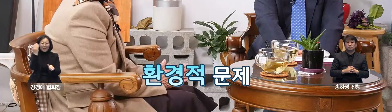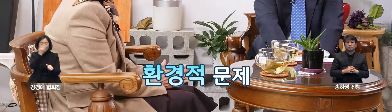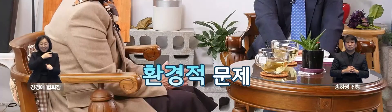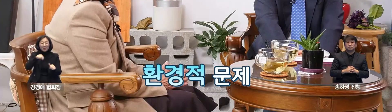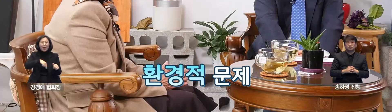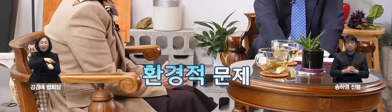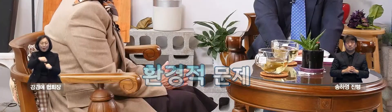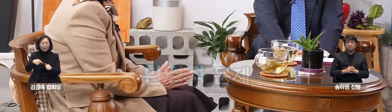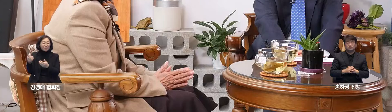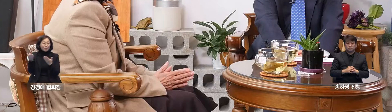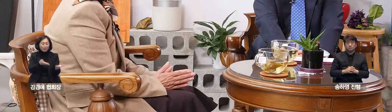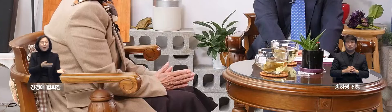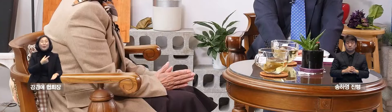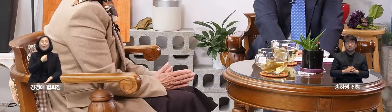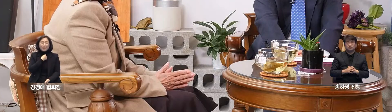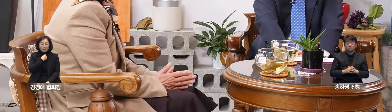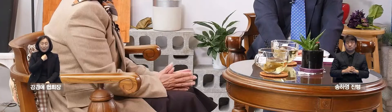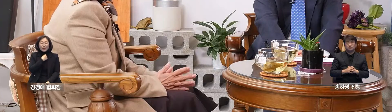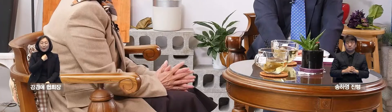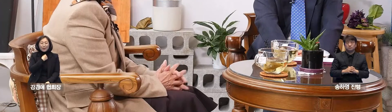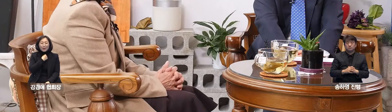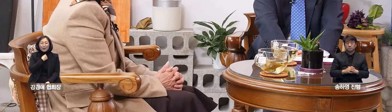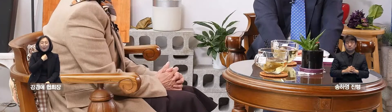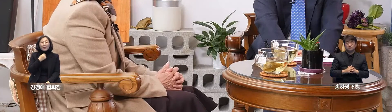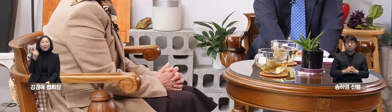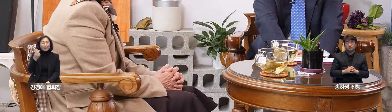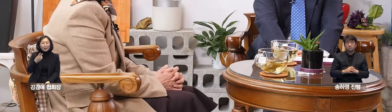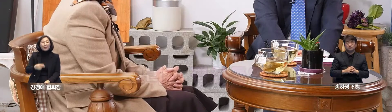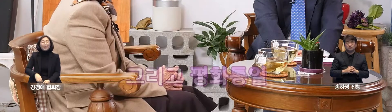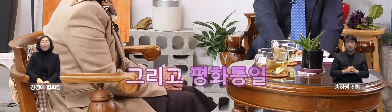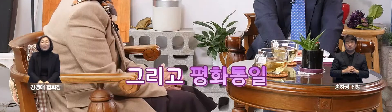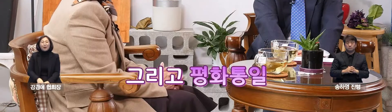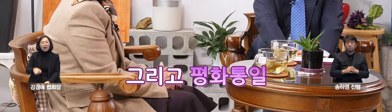조금이라도 깨끗하게 물려주는 그렇죠. 거. 또 한 가지는